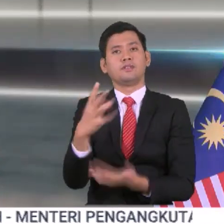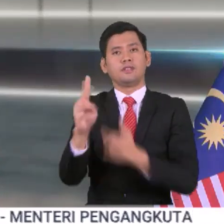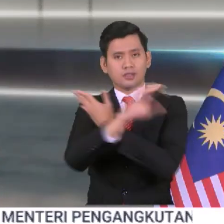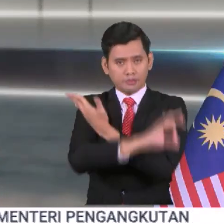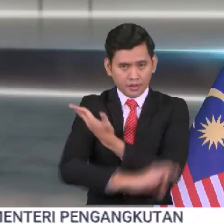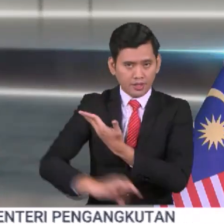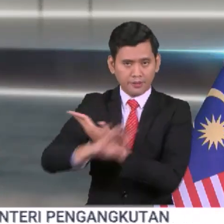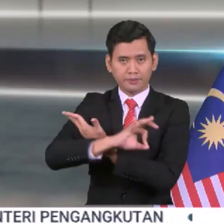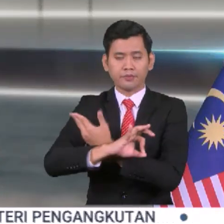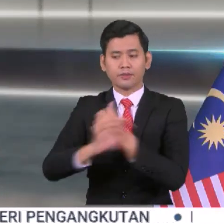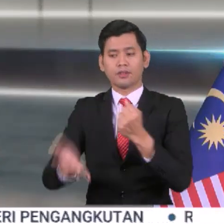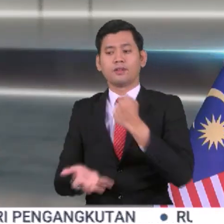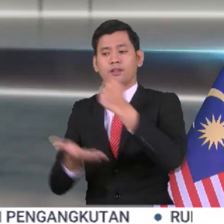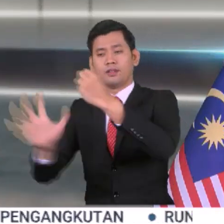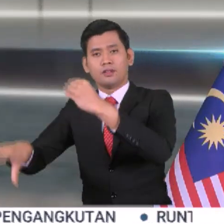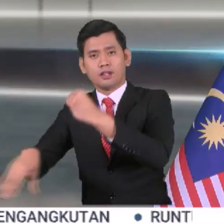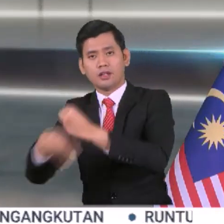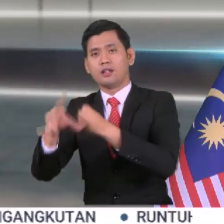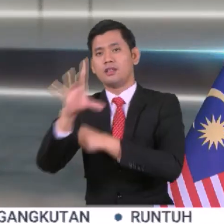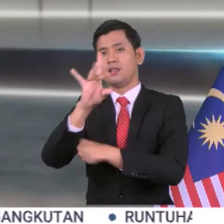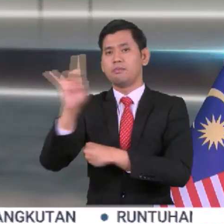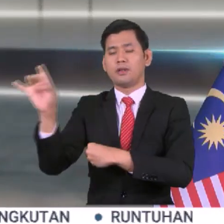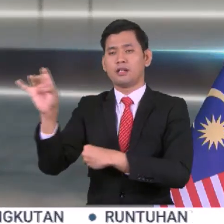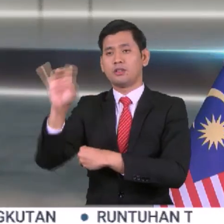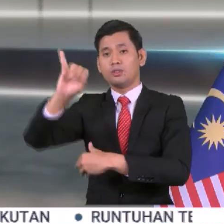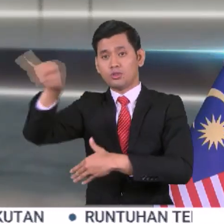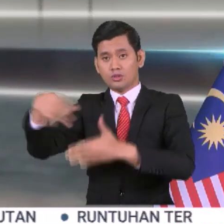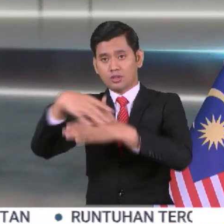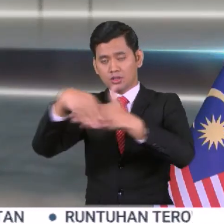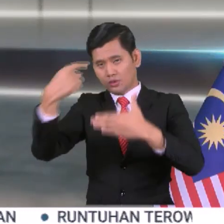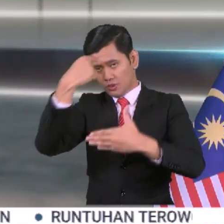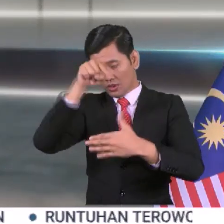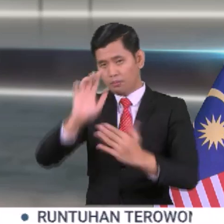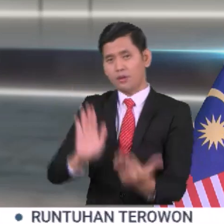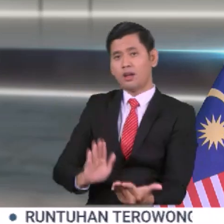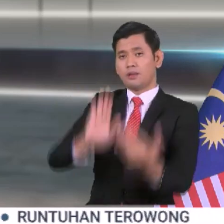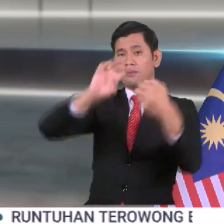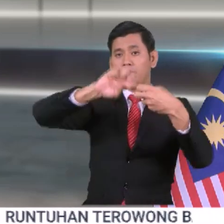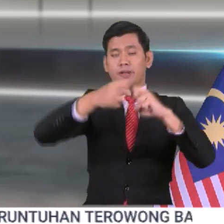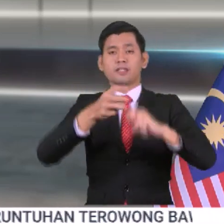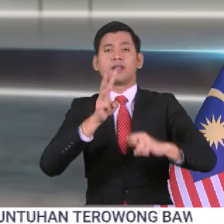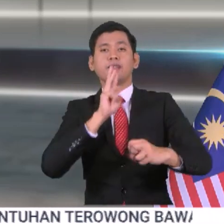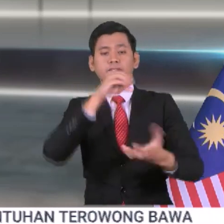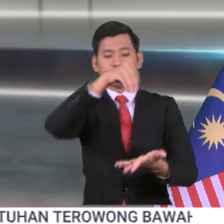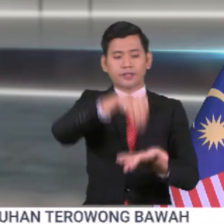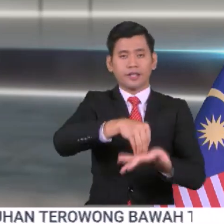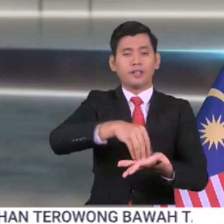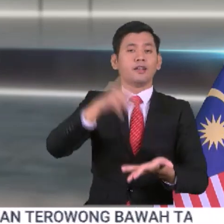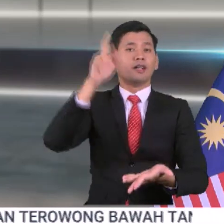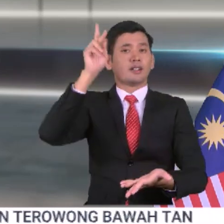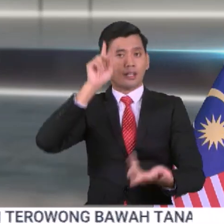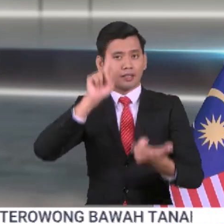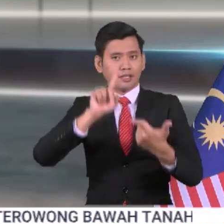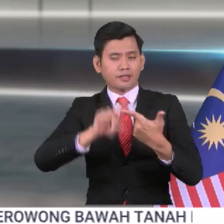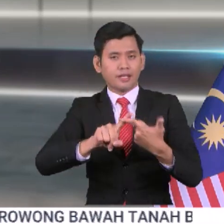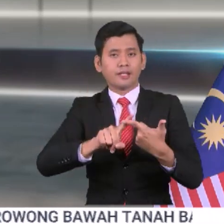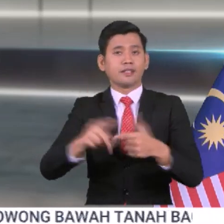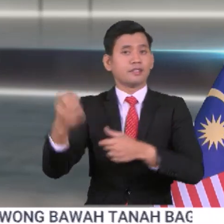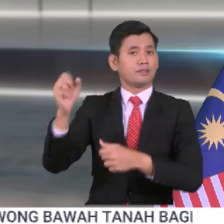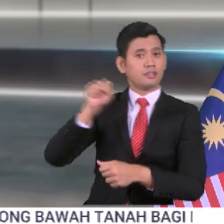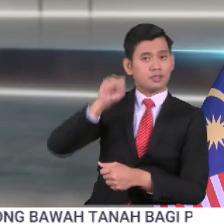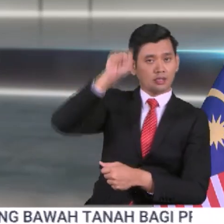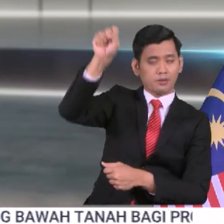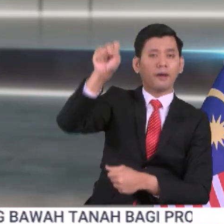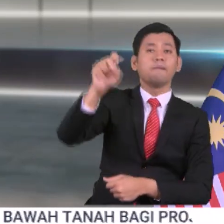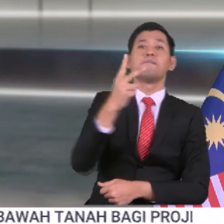Peruntukan tambahan 800 juta ringgit disediakan bagi menangani isu bekalan air di Kelantan dan Sabah. Ini bagi memastikan penduduk mempunyai akses